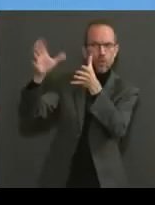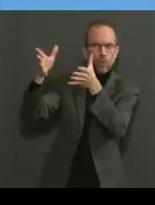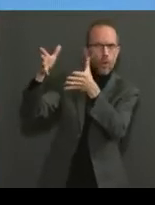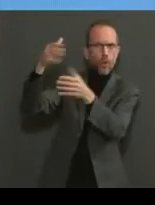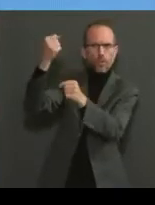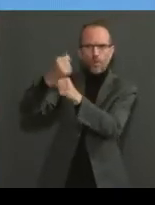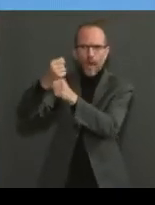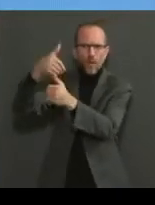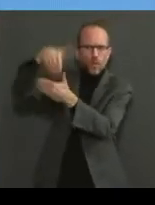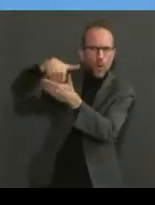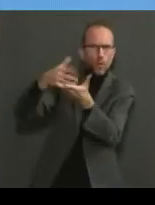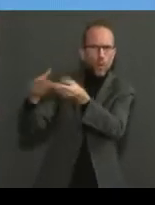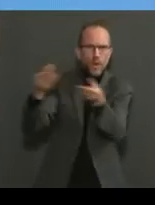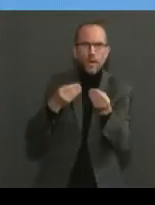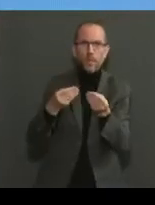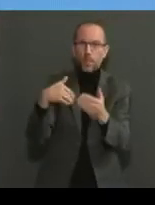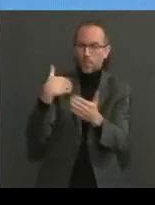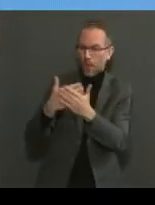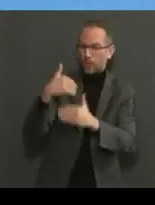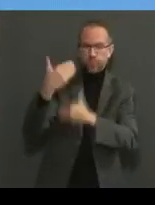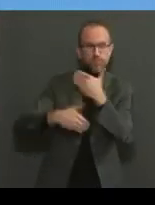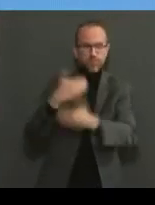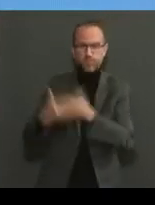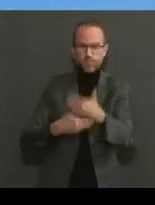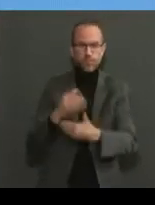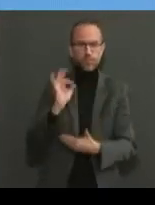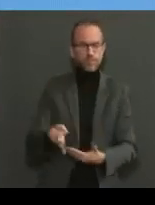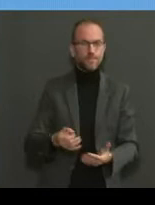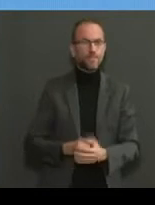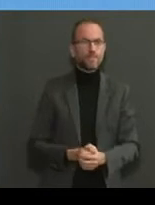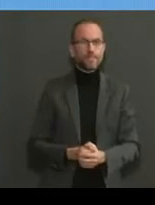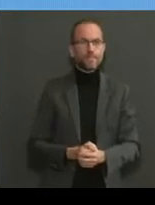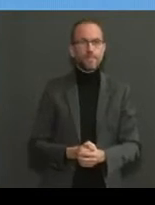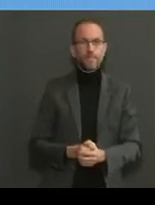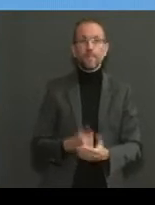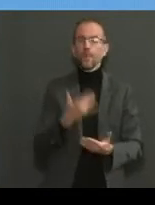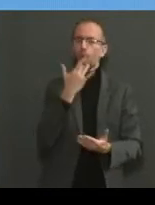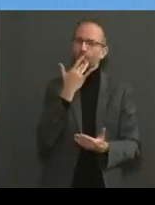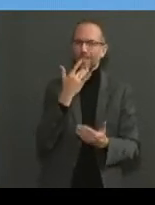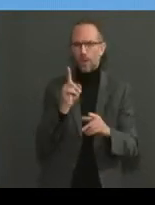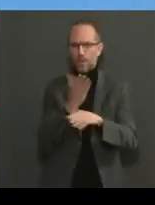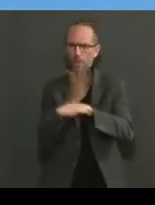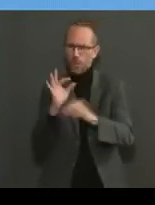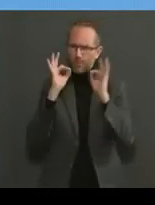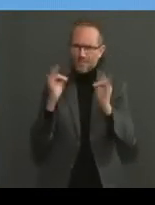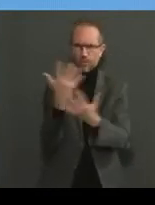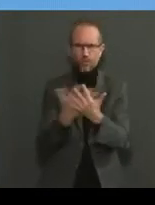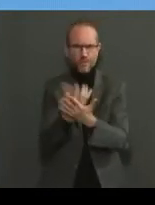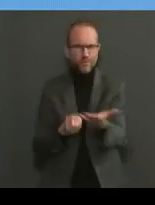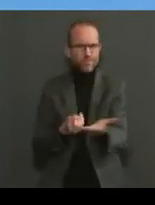avec beaucoup d'efficacité. Je voudrais vous donner quelques chiffres qui le démontrent.